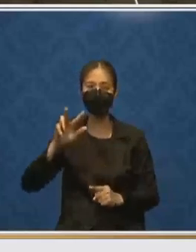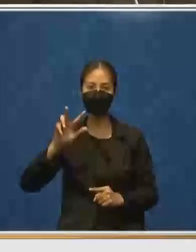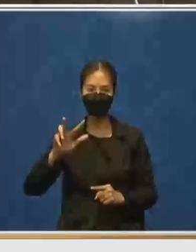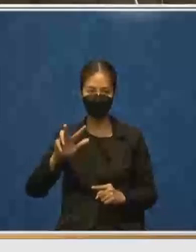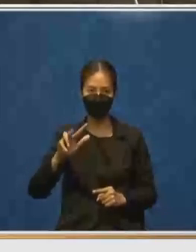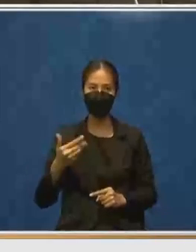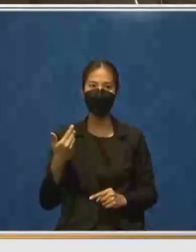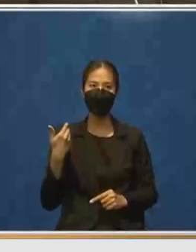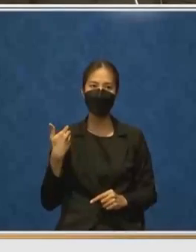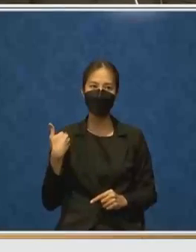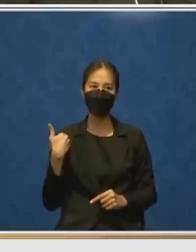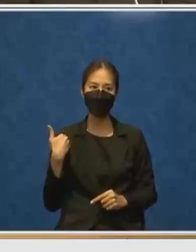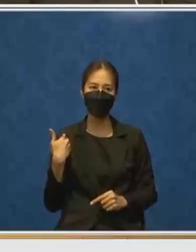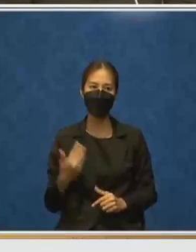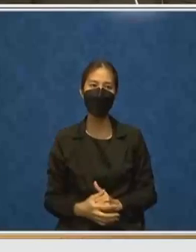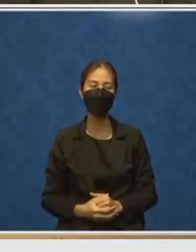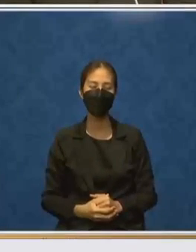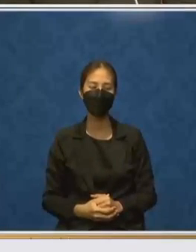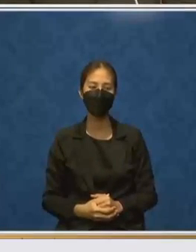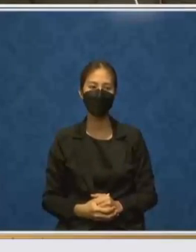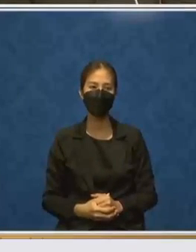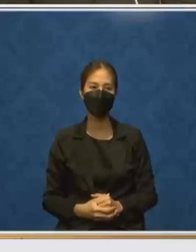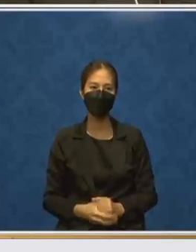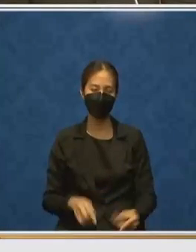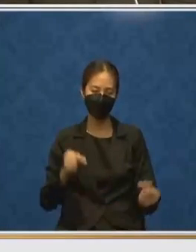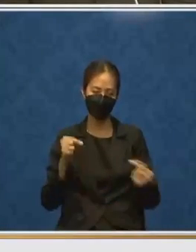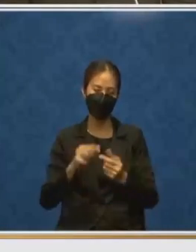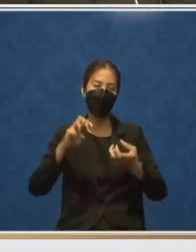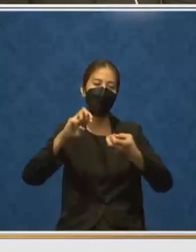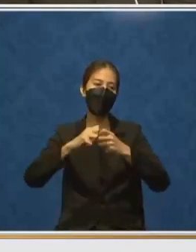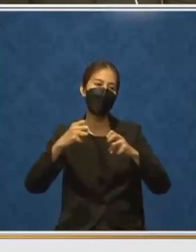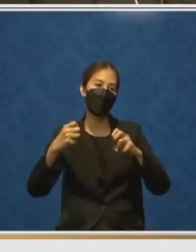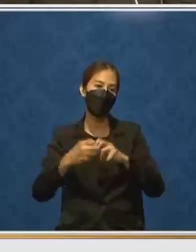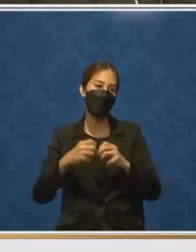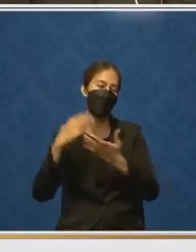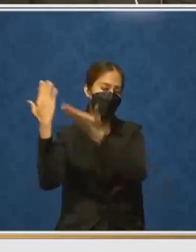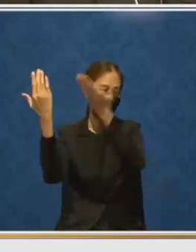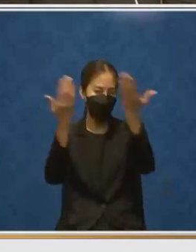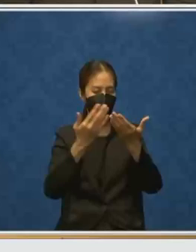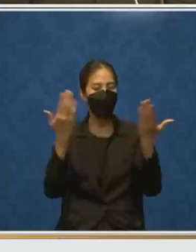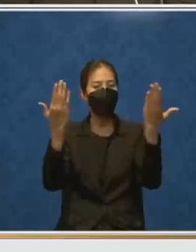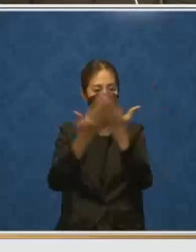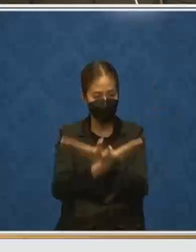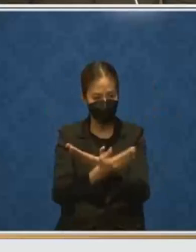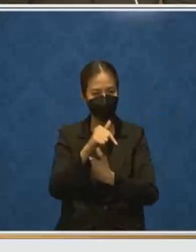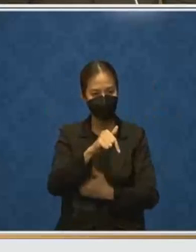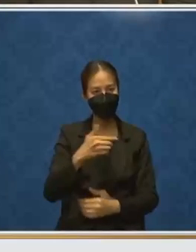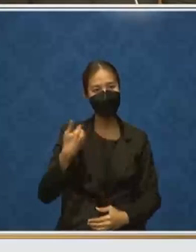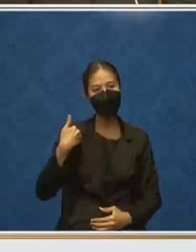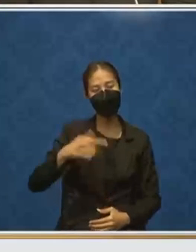การผลประโยชน์ผิดจุดการจัดการผลกระทบจากการเปลี่ยนแปลงสภาวะภูมิอากาศงบประมาณ